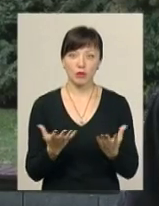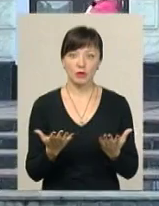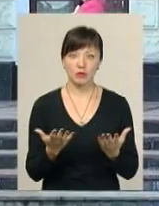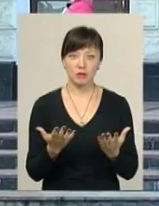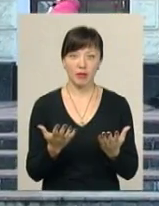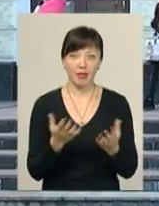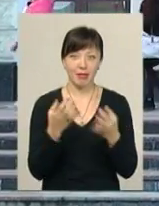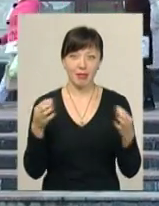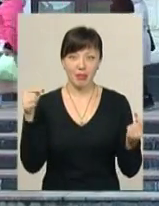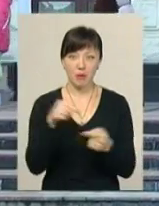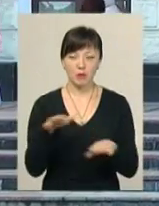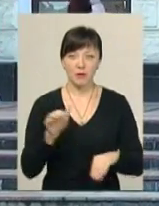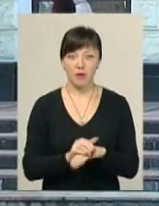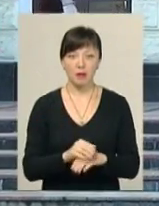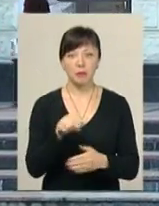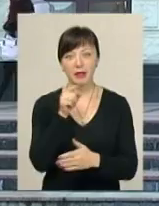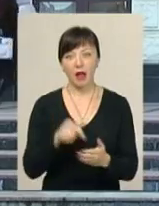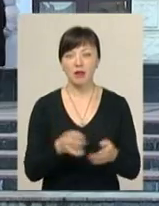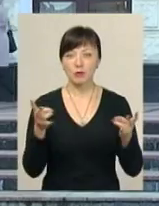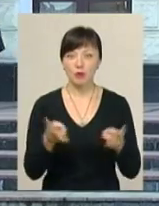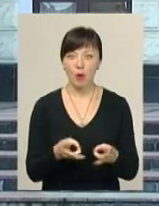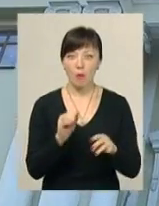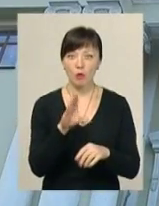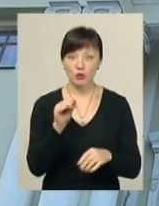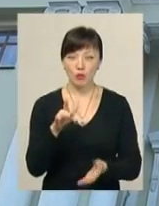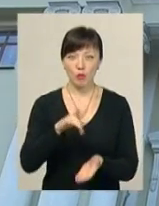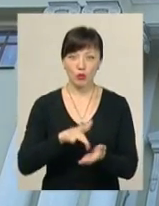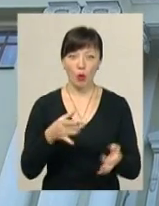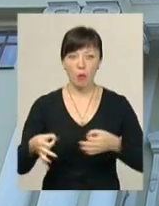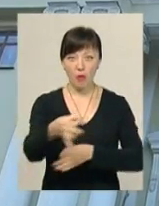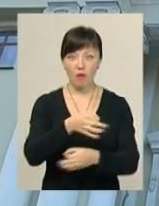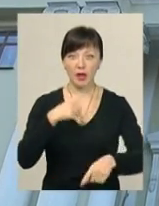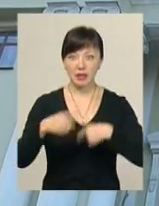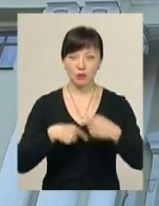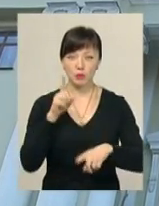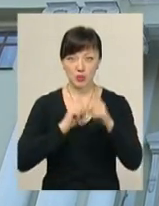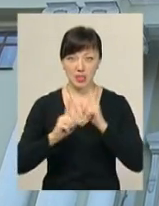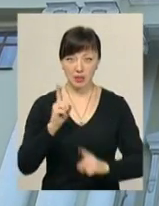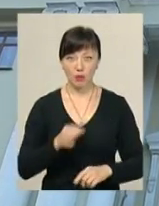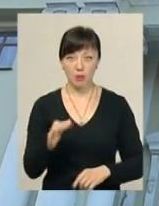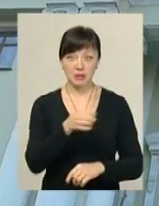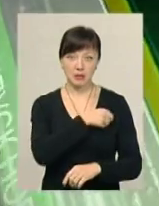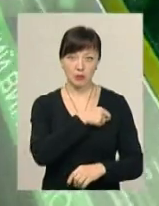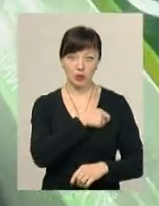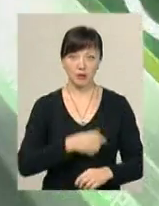неприпустимий факт. Отож, питання щодо необхідності пропускного пункту обговорять вже на наступній сесії обласної ради.